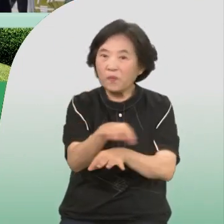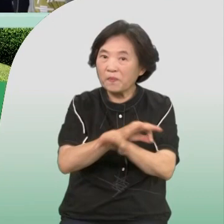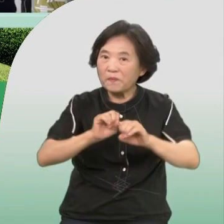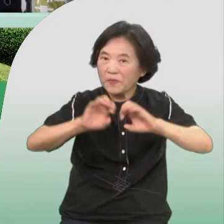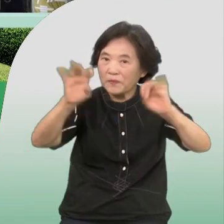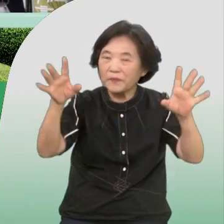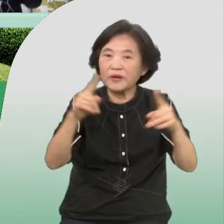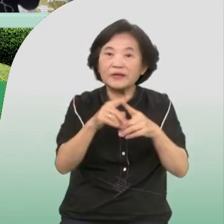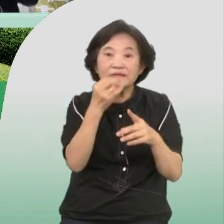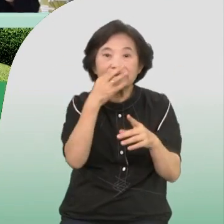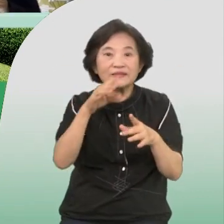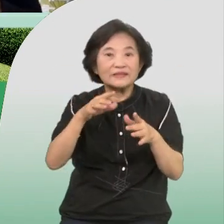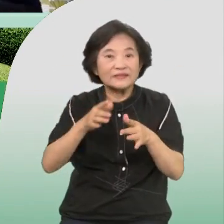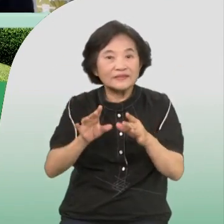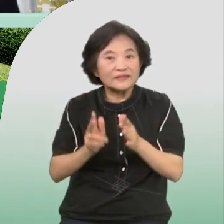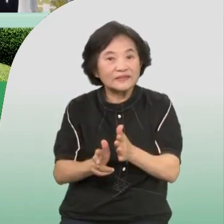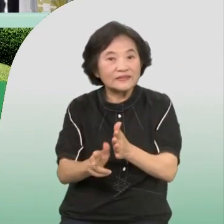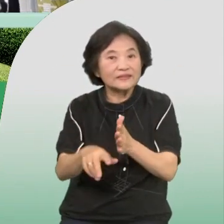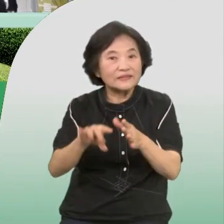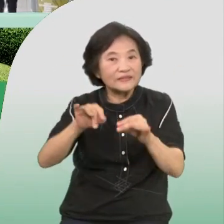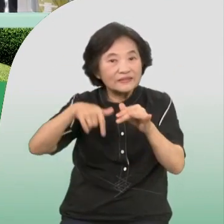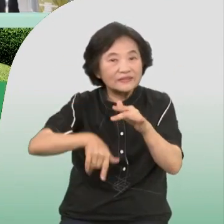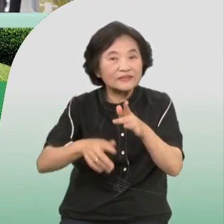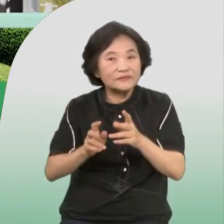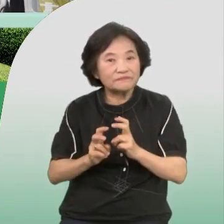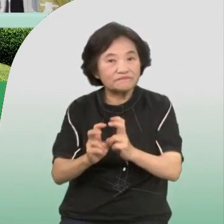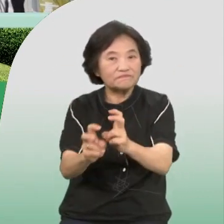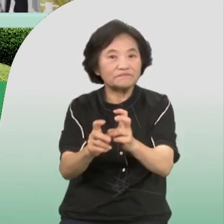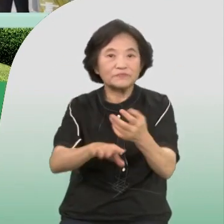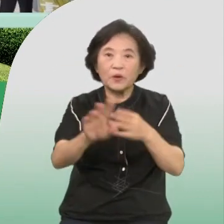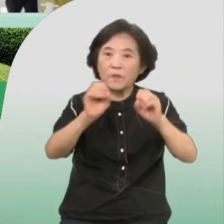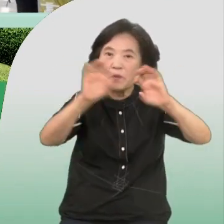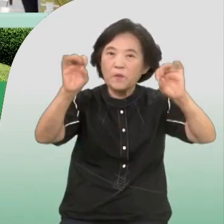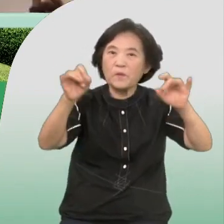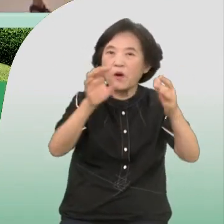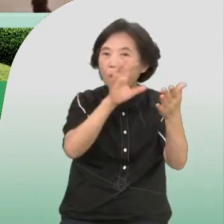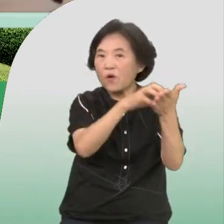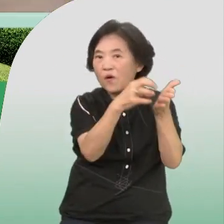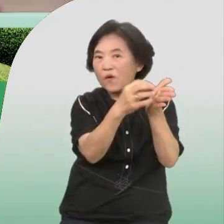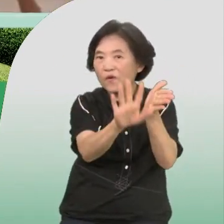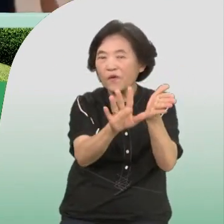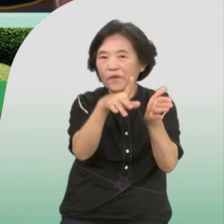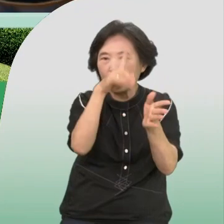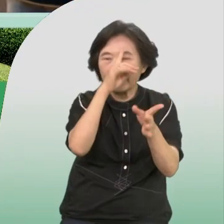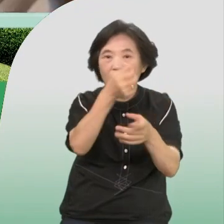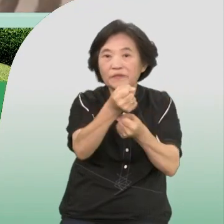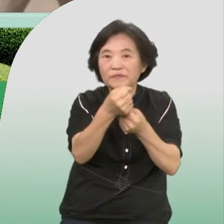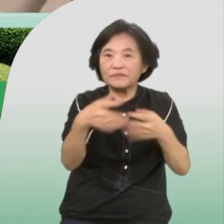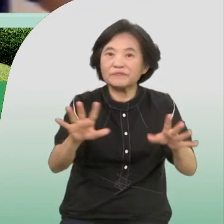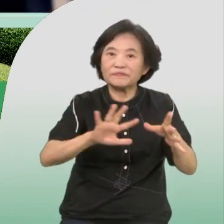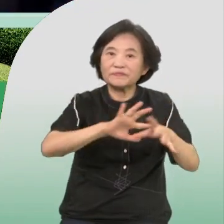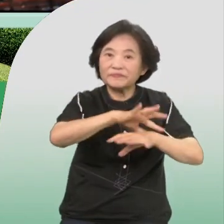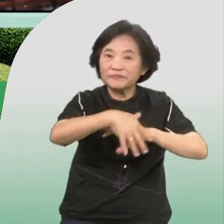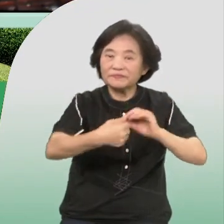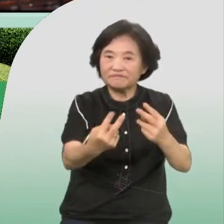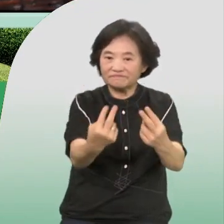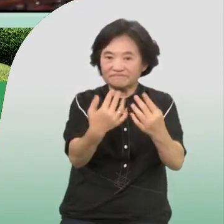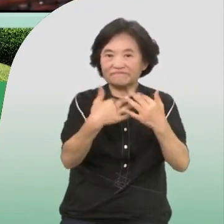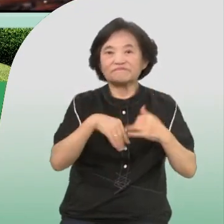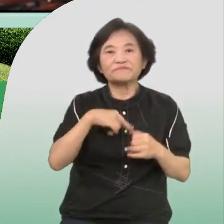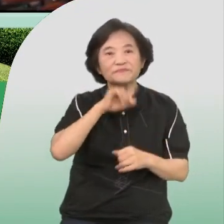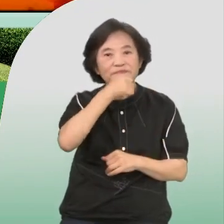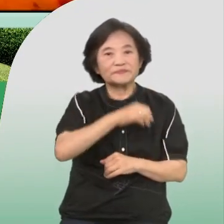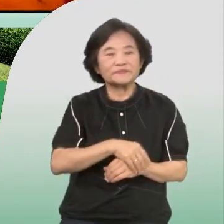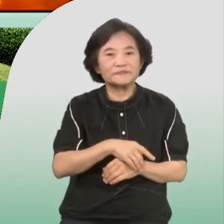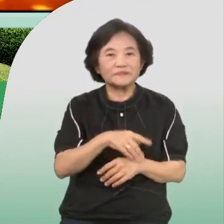线，还个香港地铁也都为所来等户外广告。就会爱招请国际游客、强客来到台